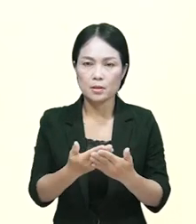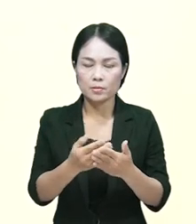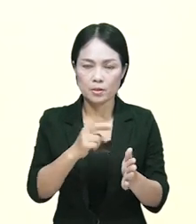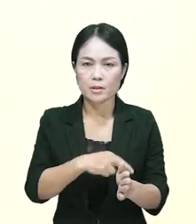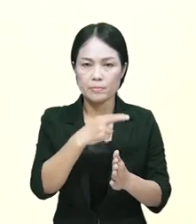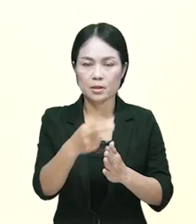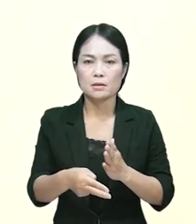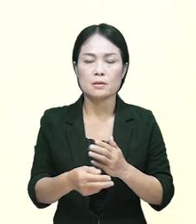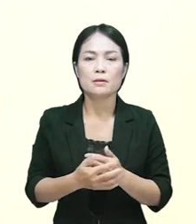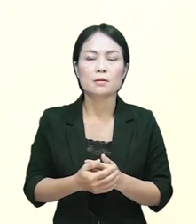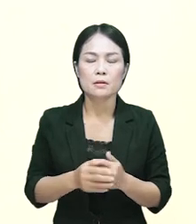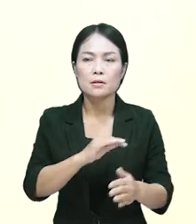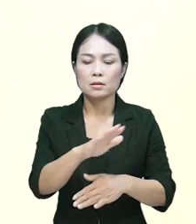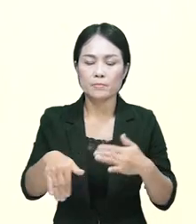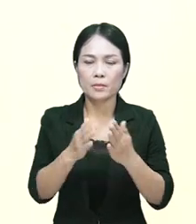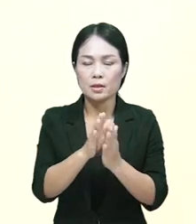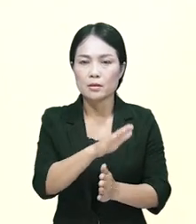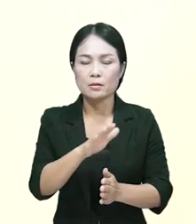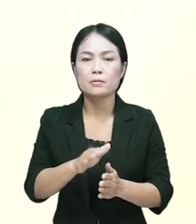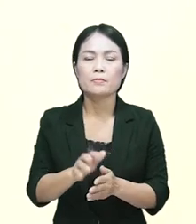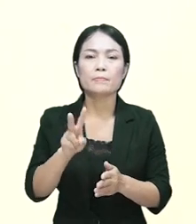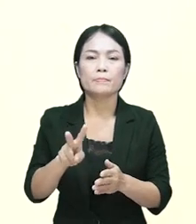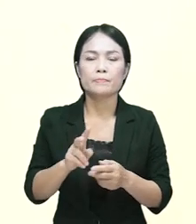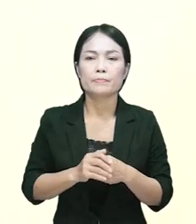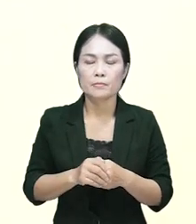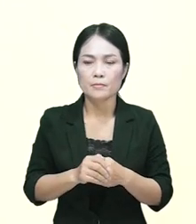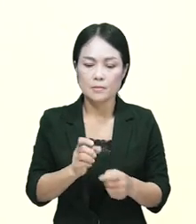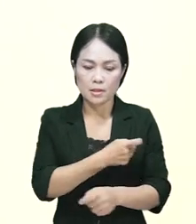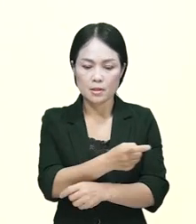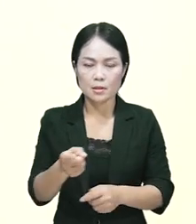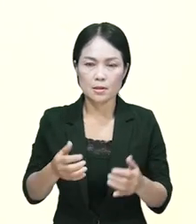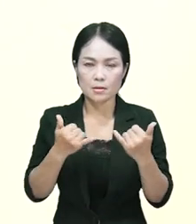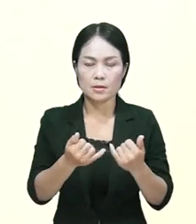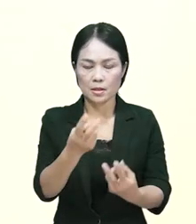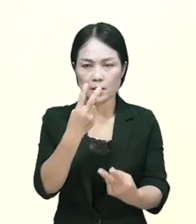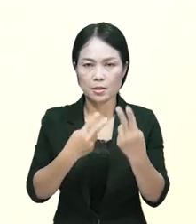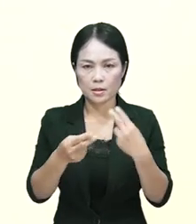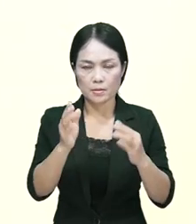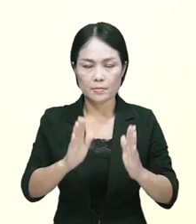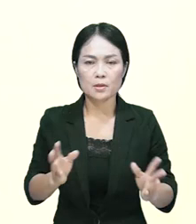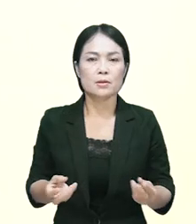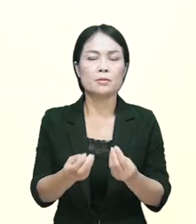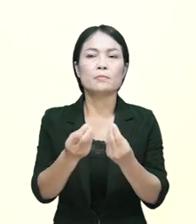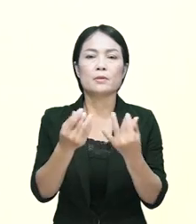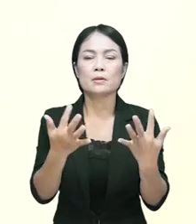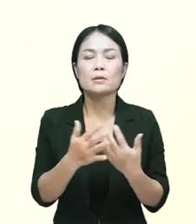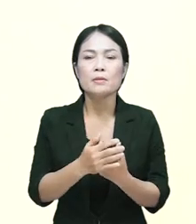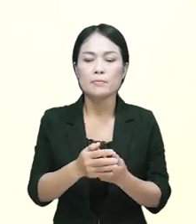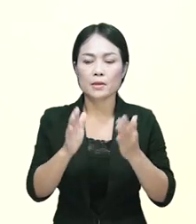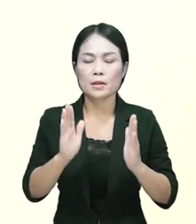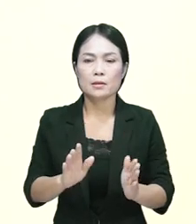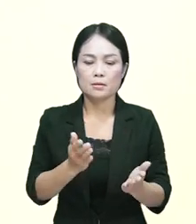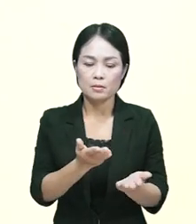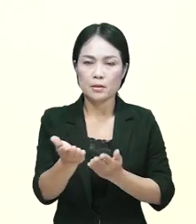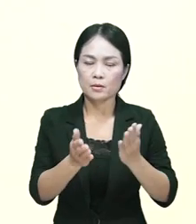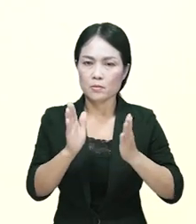លអង្គកូនសំចូលទី2ភោជនីយដ្ឋាននេះមានភ្ញៀវច្រើនដោយសារអ្នកបម្